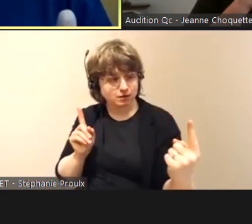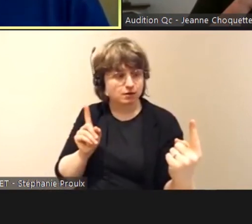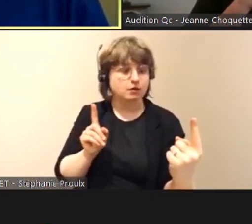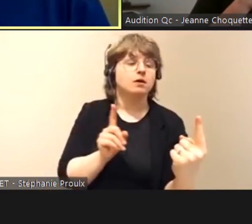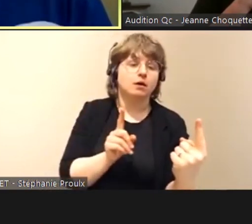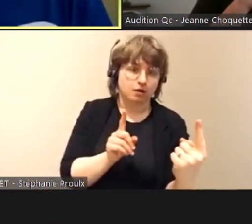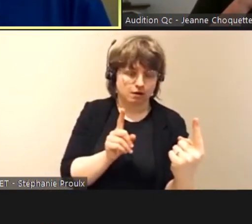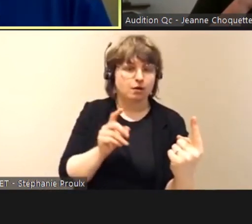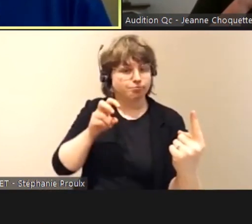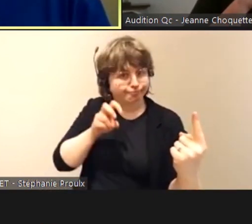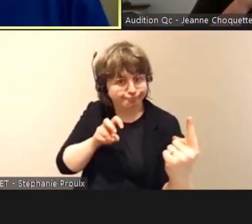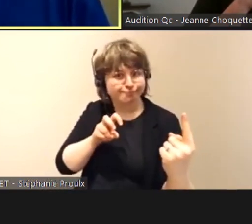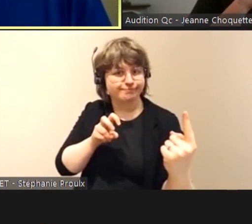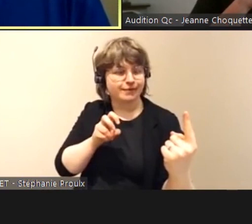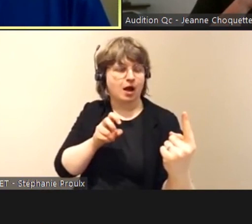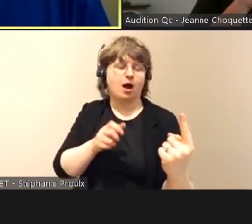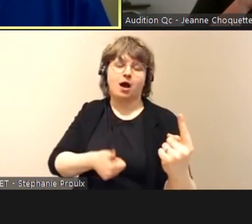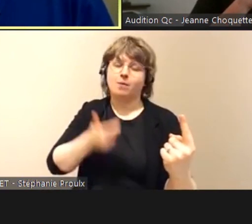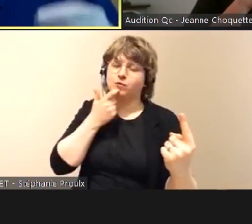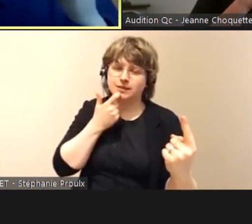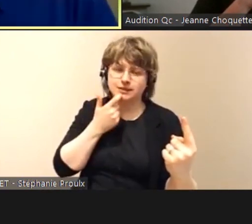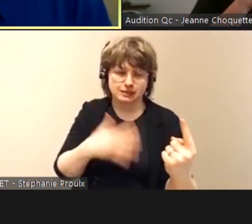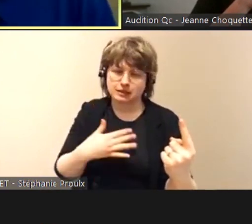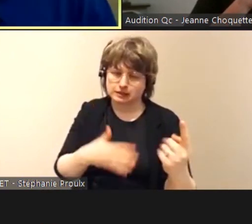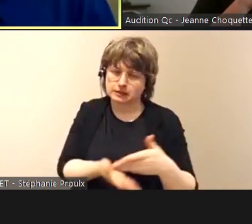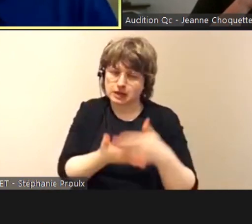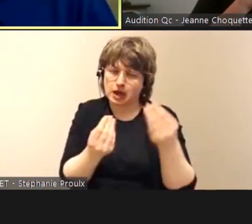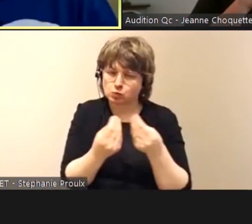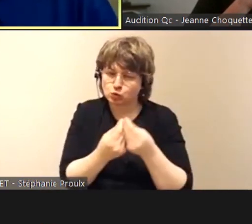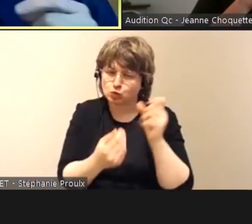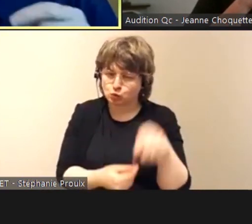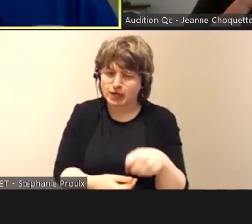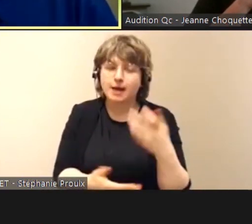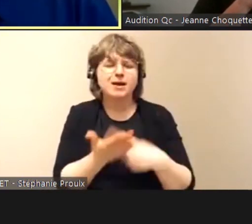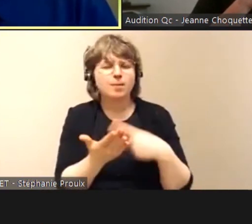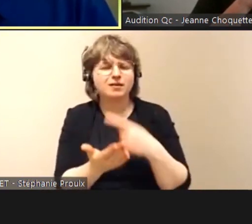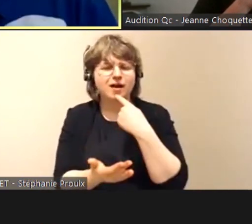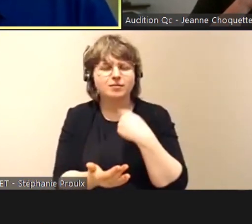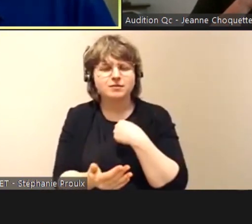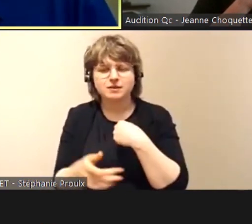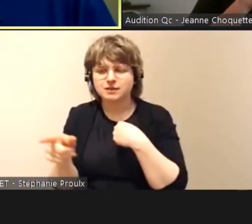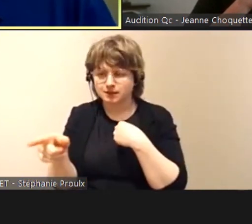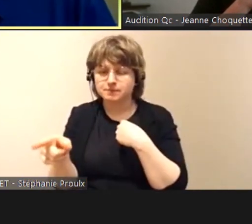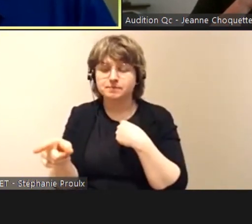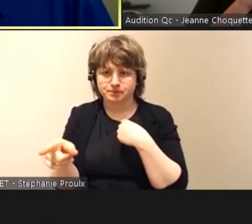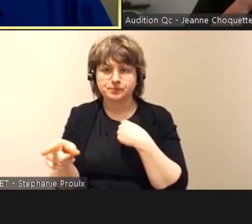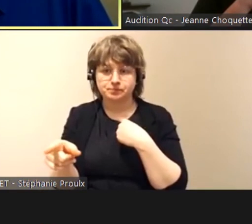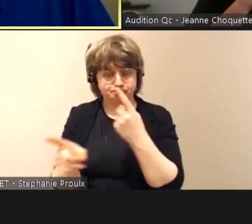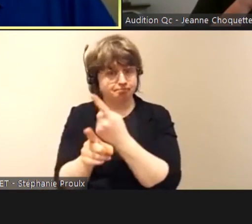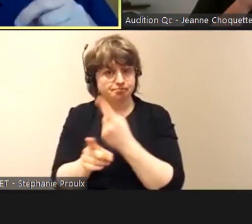la voix soit un peu plus forte et surtout plus claire, ça va aider. Mais votre commentaire sous-jacent à tout ça est aussi